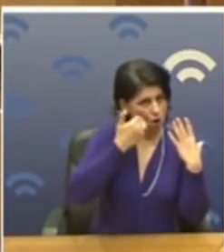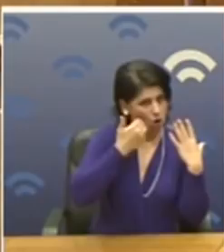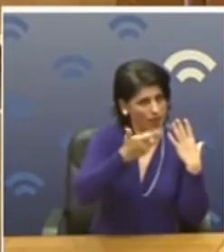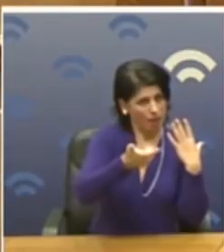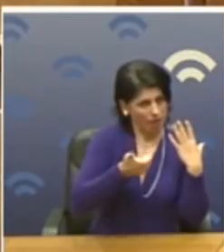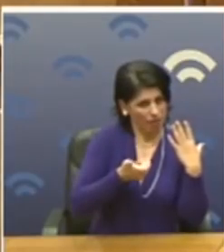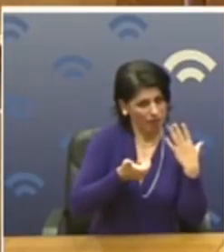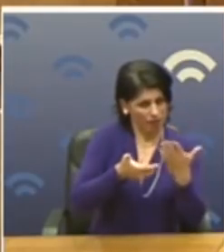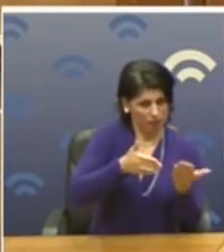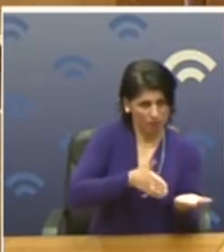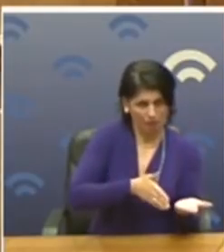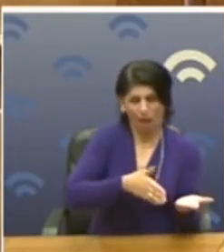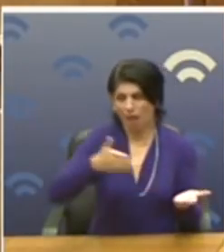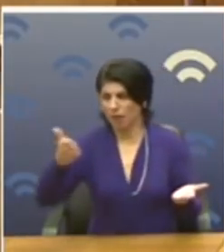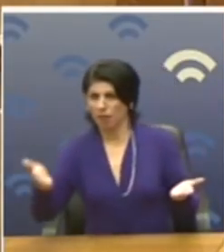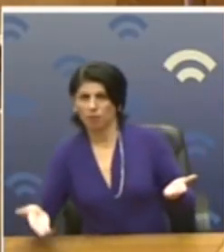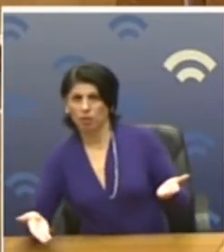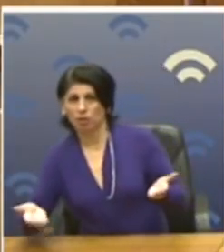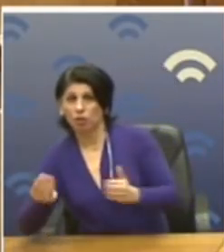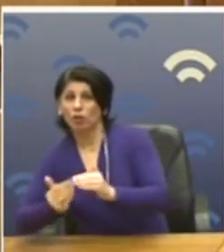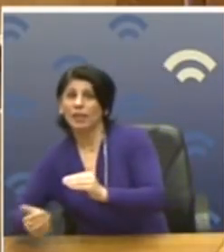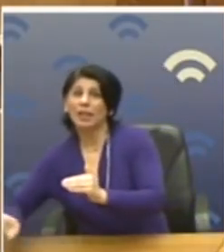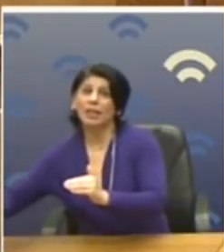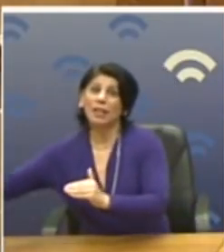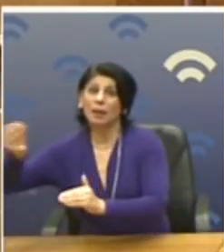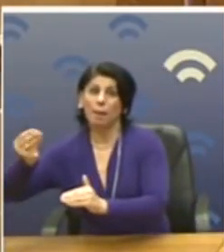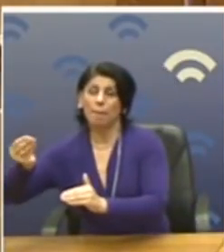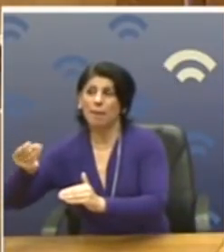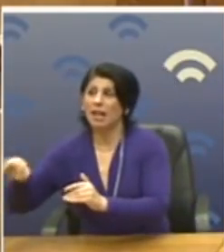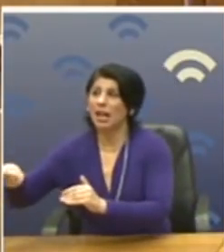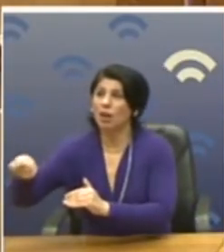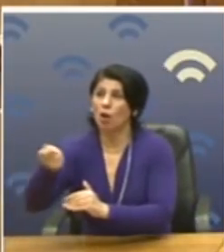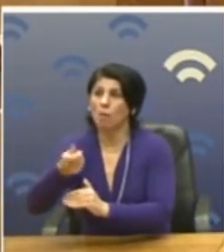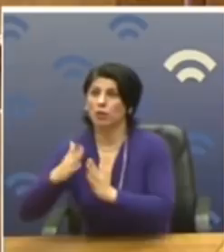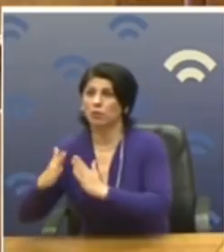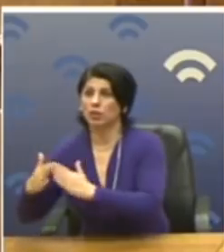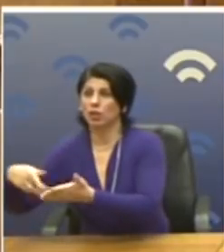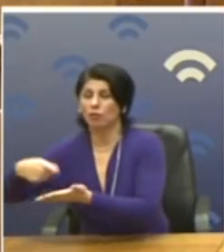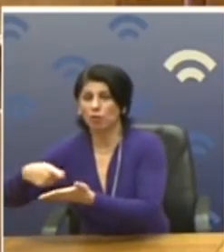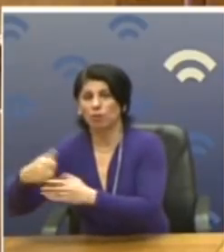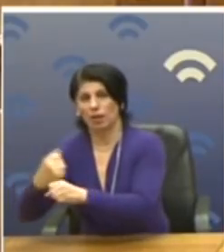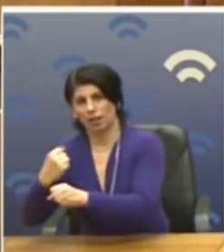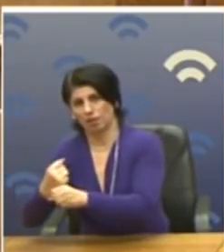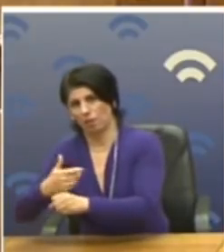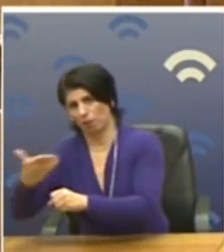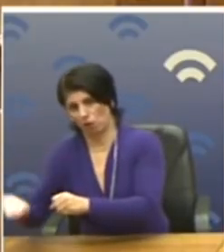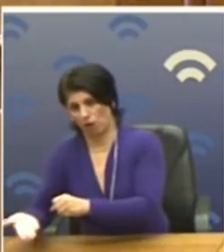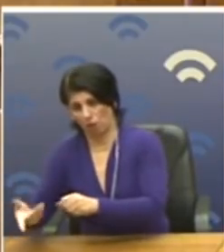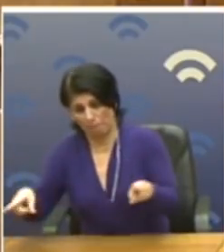δάνεια από τη μια μεριά και των υπερχρεωμένων νοικοκυριών και των φορολογουμένων εργαζομένων από την